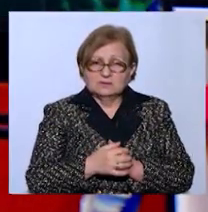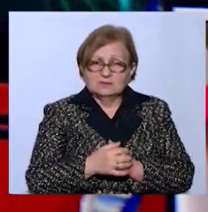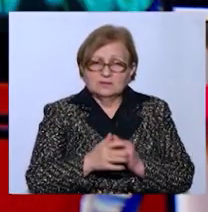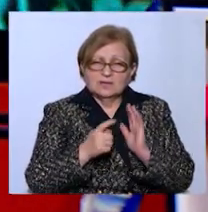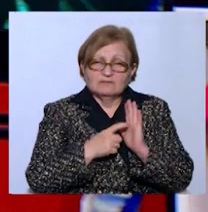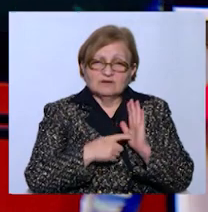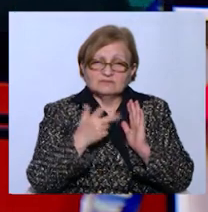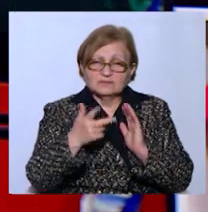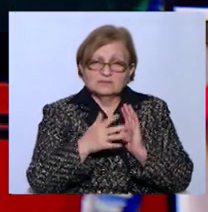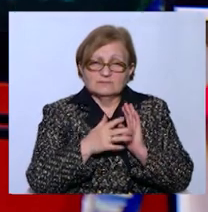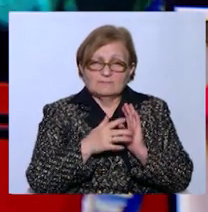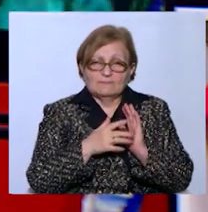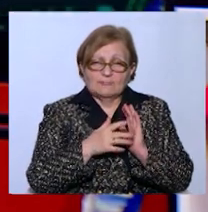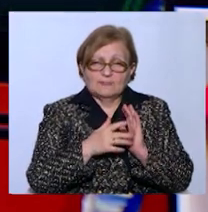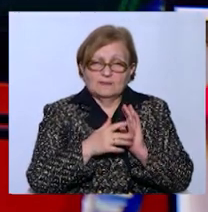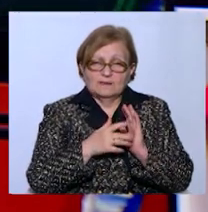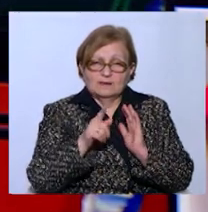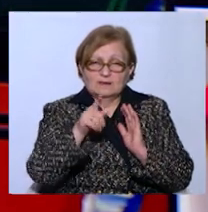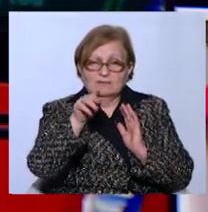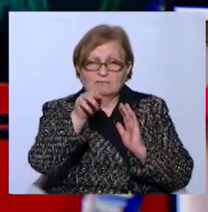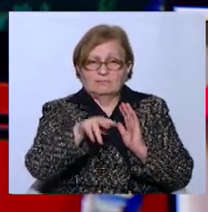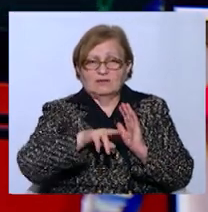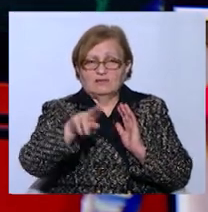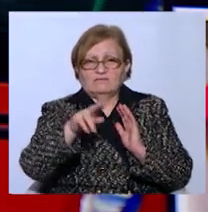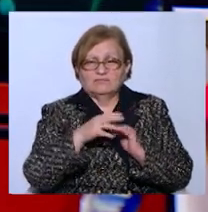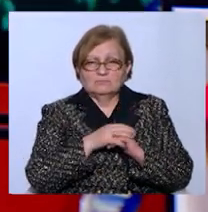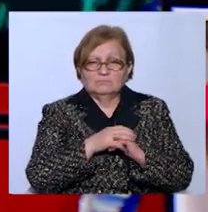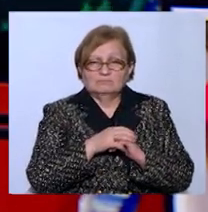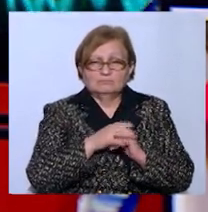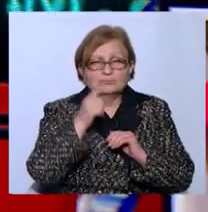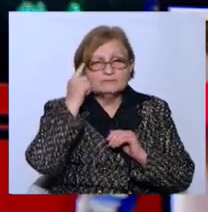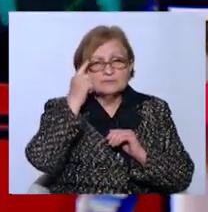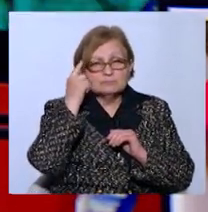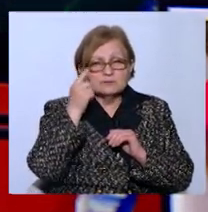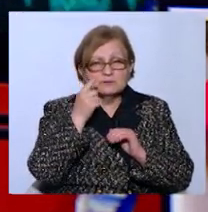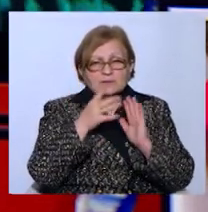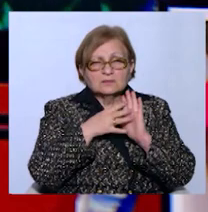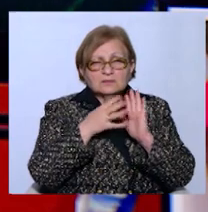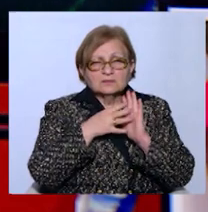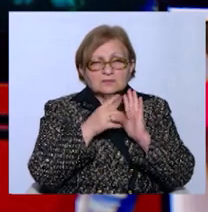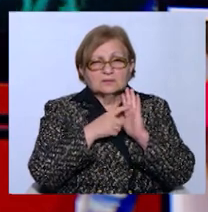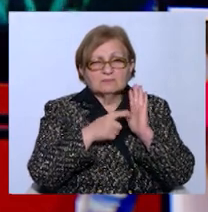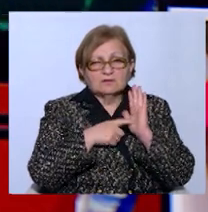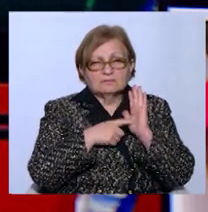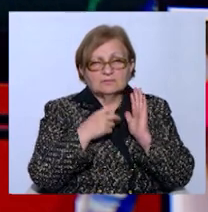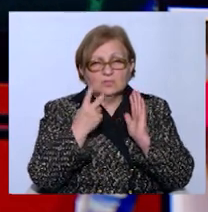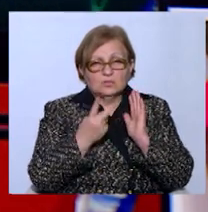გავყავი 3. რა წერია აქ? ის წერია აქ. აბა ეხა დავფიქრდეთ. 9 გავყავი 2-ზე.